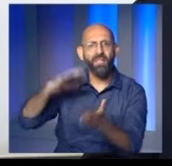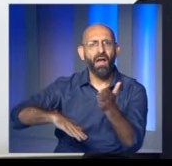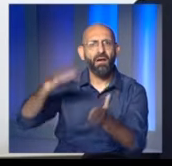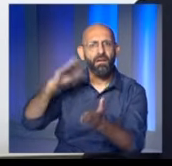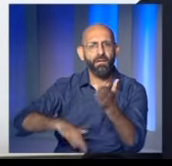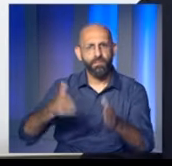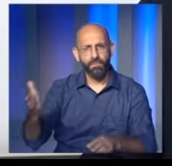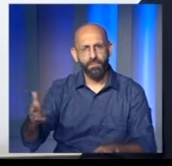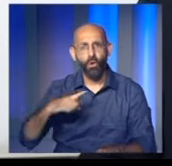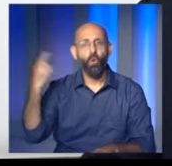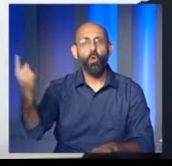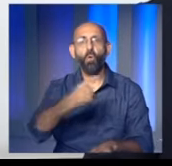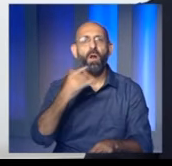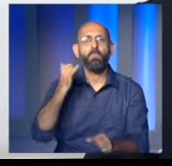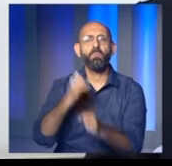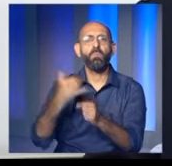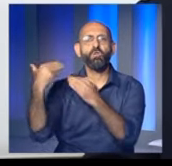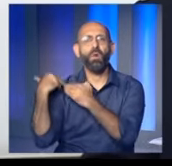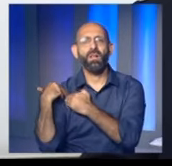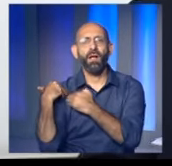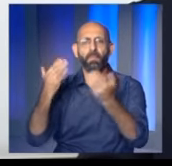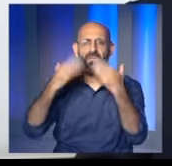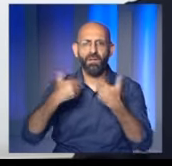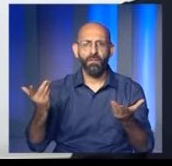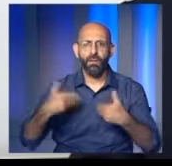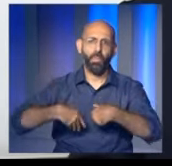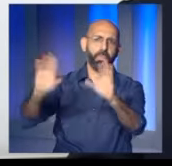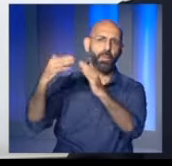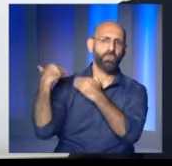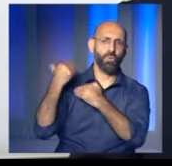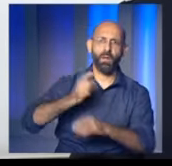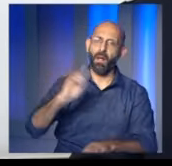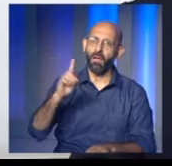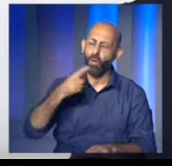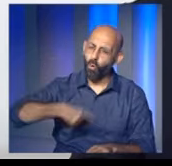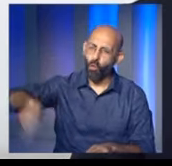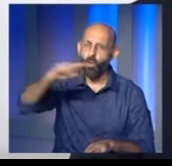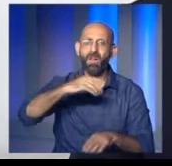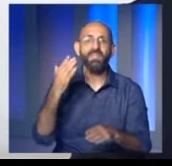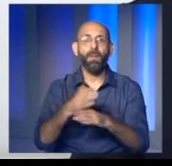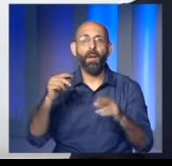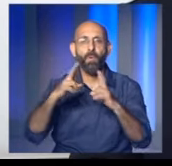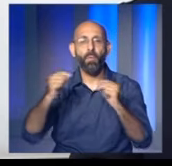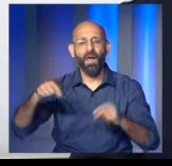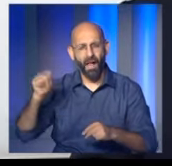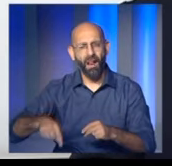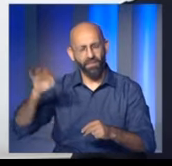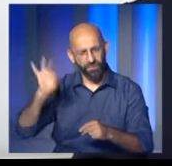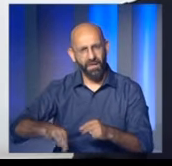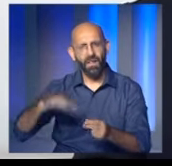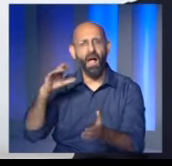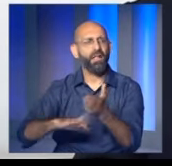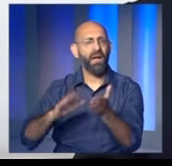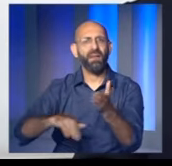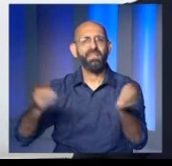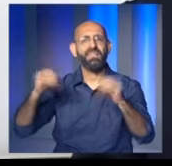التي تمر بها البلاد. وأكدنا لسماحته أنه نحن ما حنتخلى عن مسؤولياتنا الوطنية